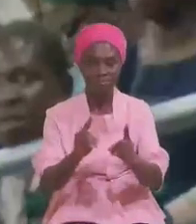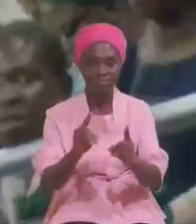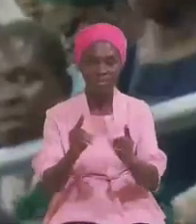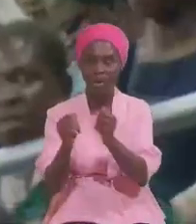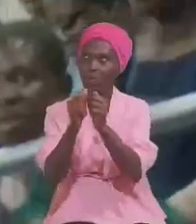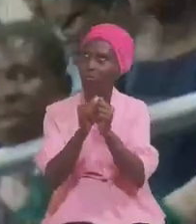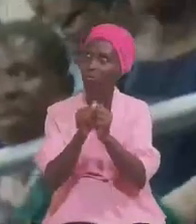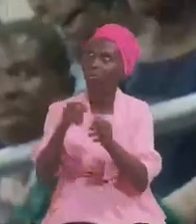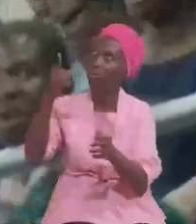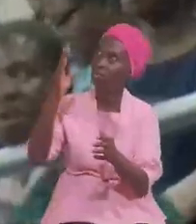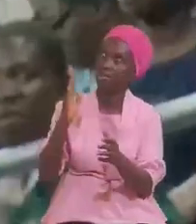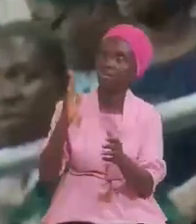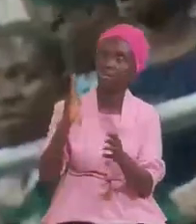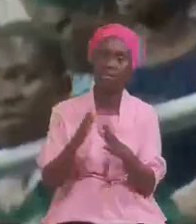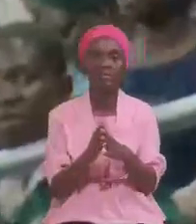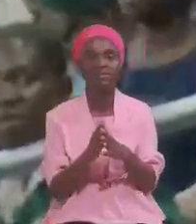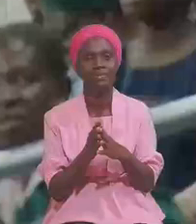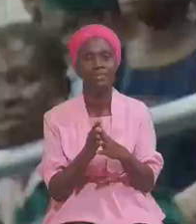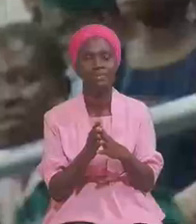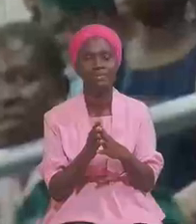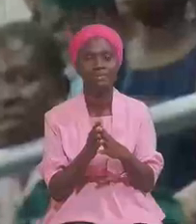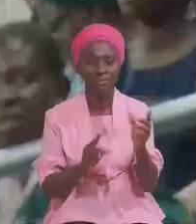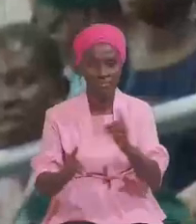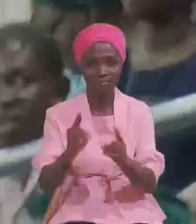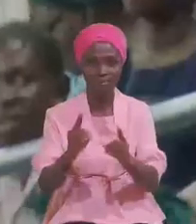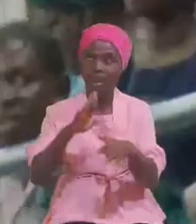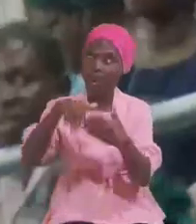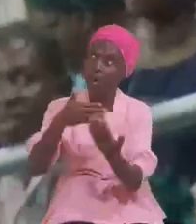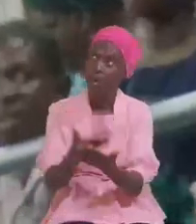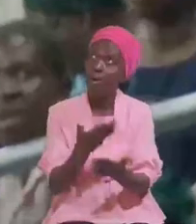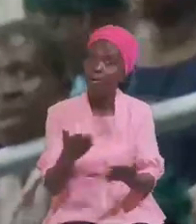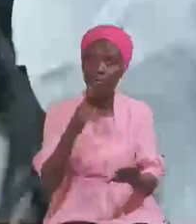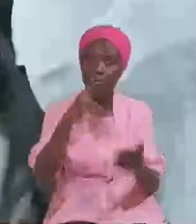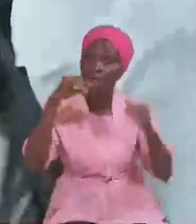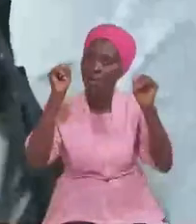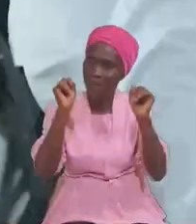car tout est possible à Dieu.